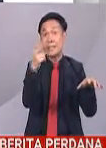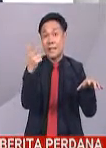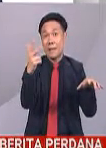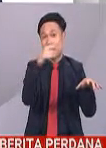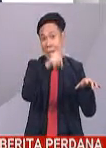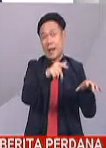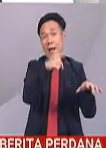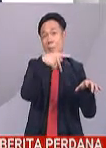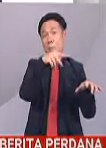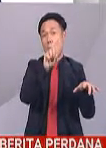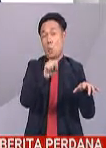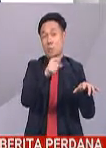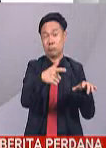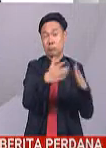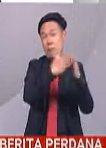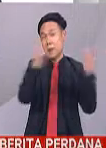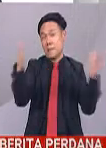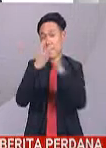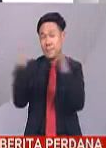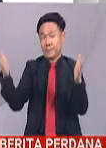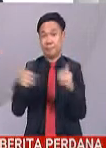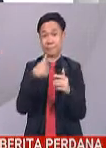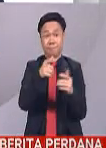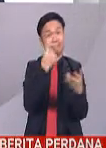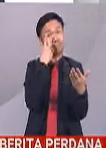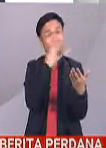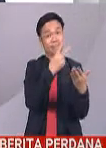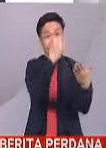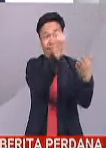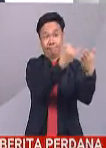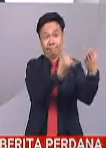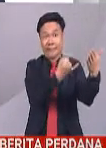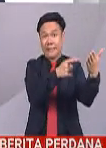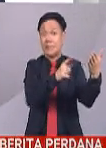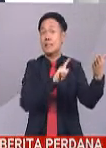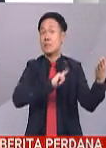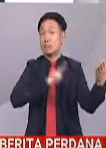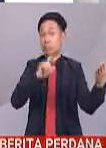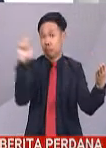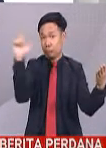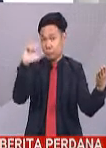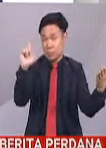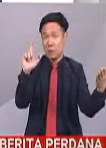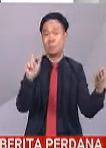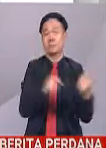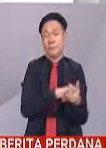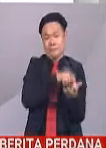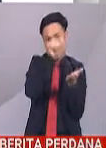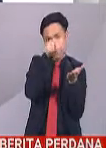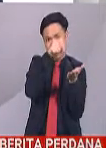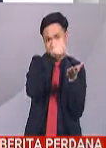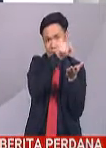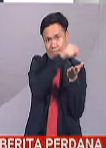Mei. Stem itu menggabungkan elemen seni reka Islamic Arabes dan kaligrafi Kufi.